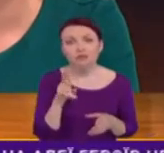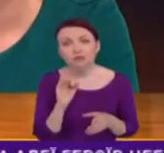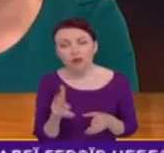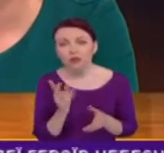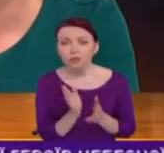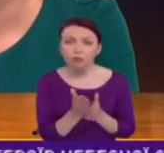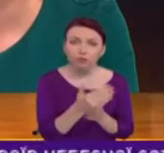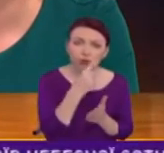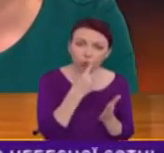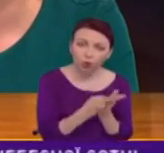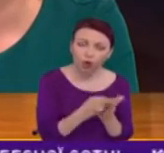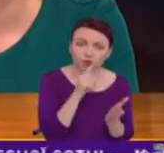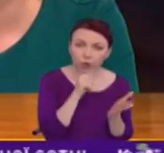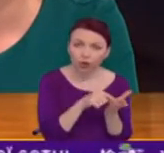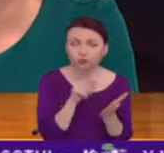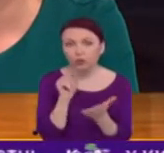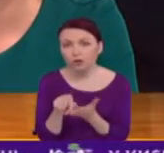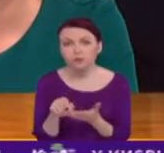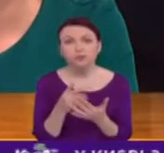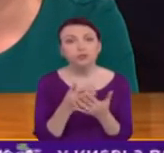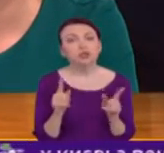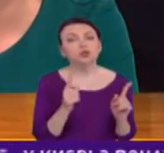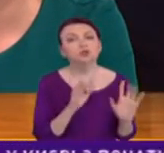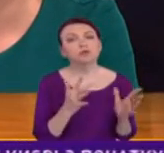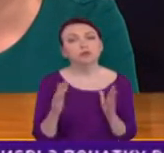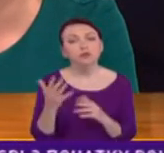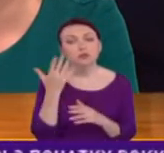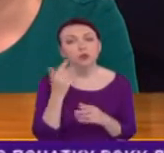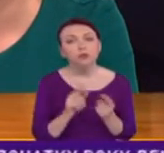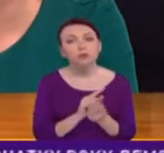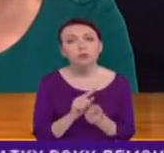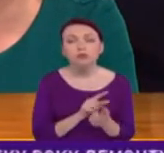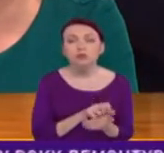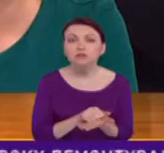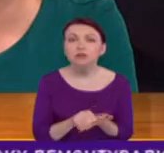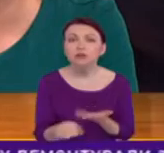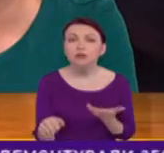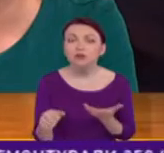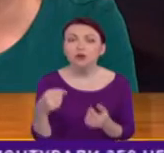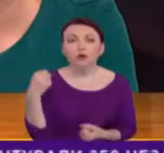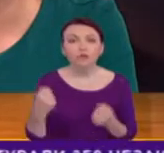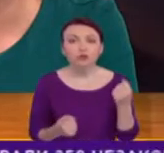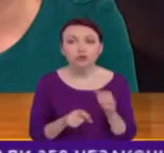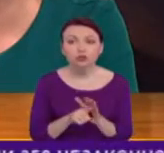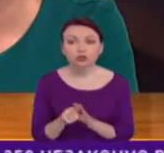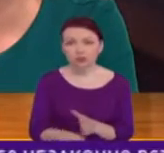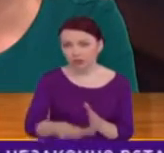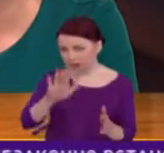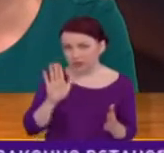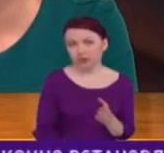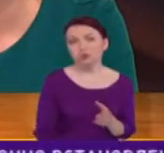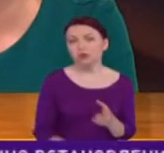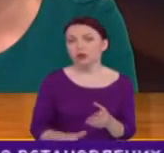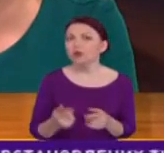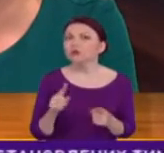повороти, тому що що відбувається після того, коли помінявся асфальт? Угу. Водії починають тиснути на газ, тому що